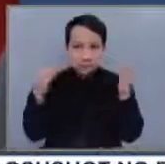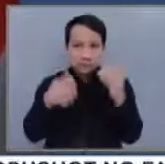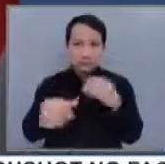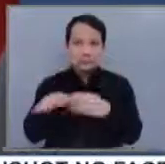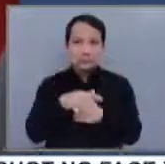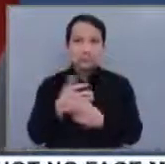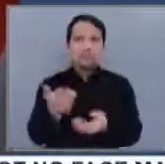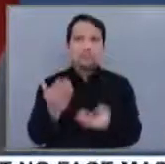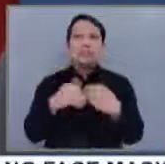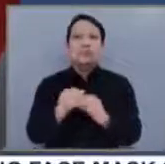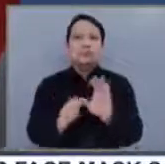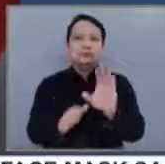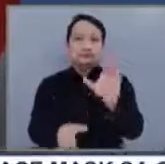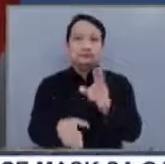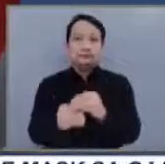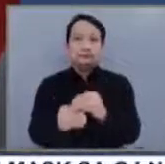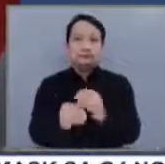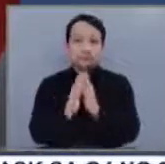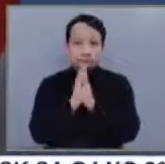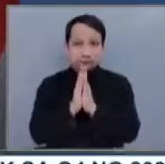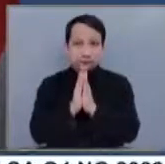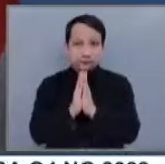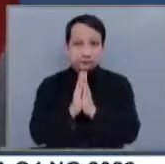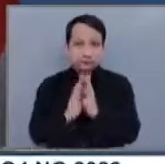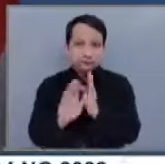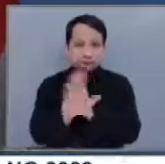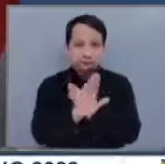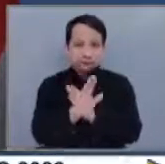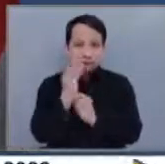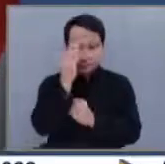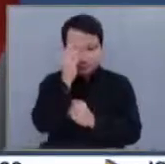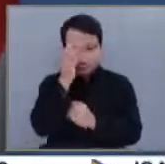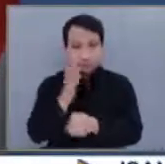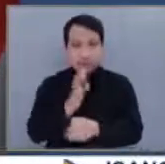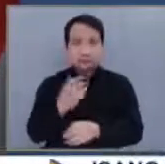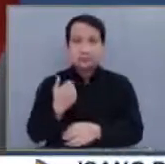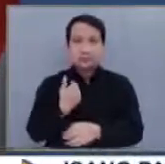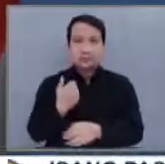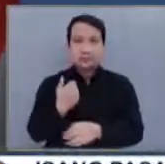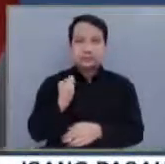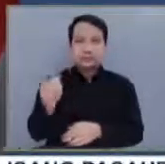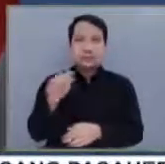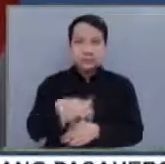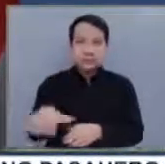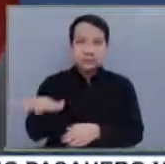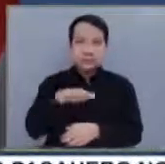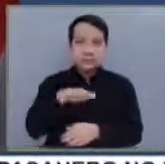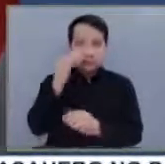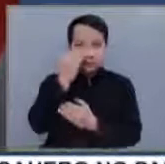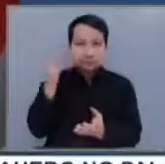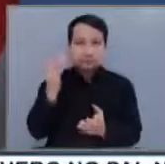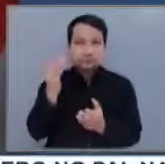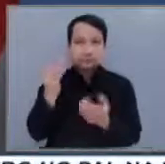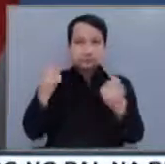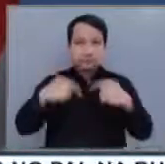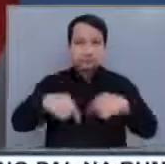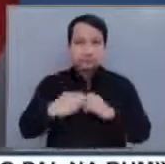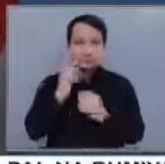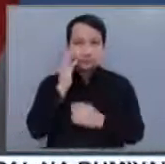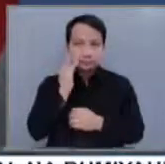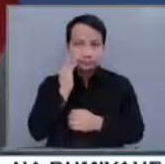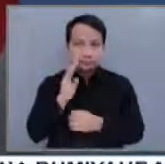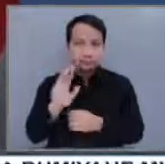namin ang lahat na magdasal hindi lang para sa ating mga sarili, kundi pati na rin sa lahat na kasalukuyang dumadaan sa iba't ibang